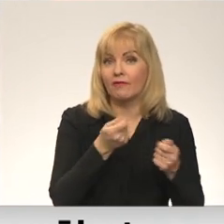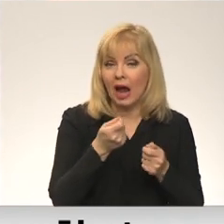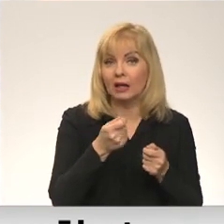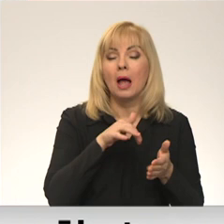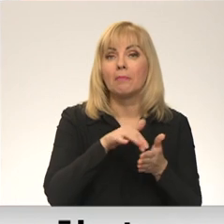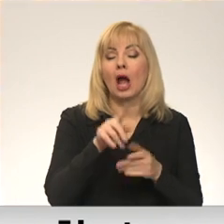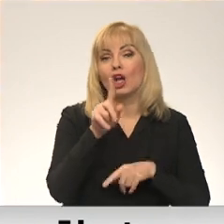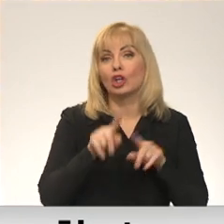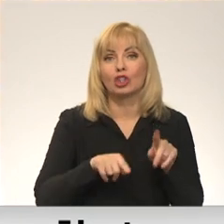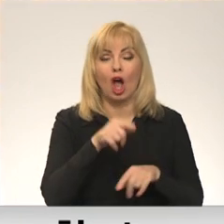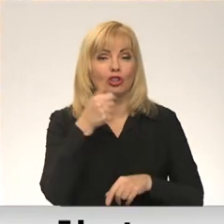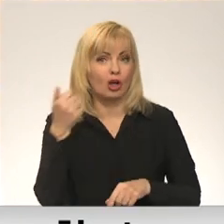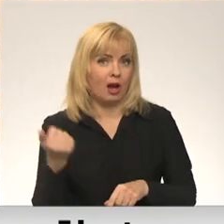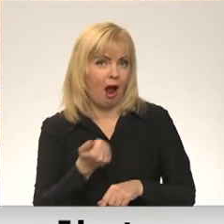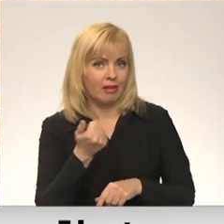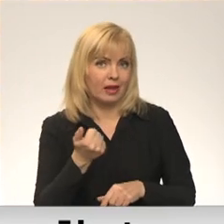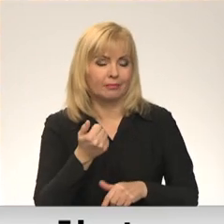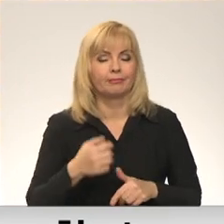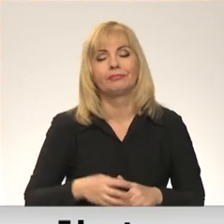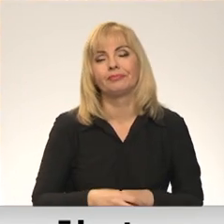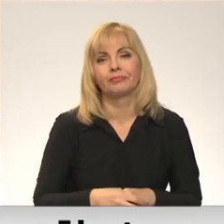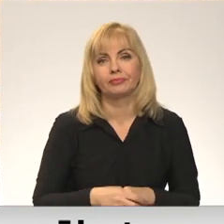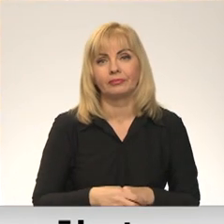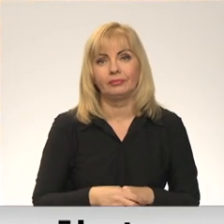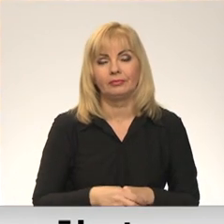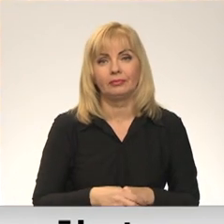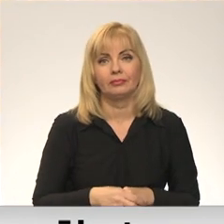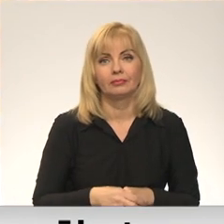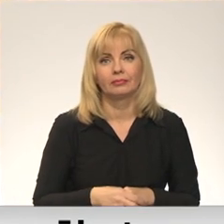paies vien daži gadi. Sandra Leitāne, Andris Pāns, Vidzemes televīzija.